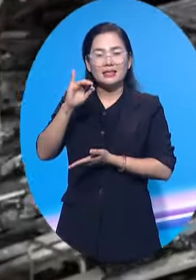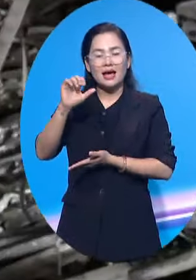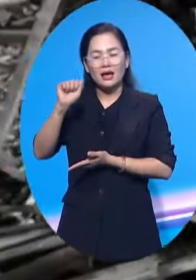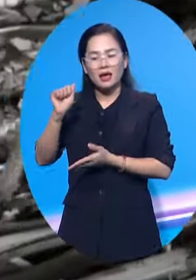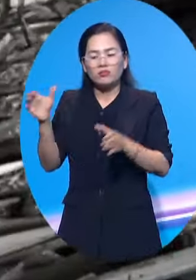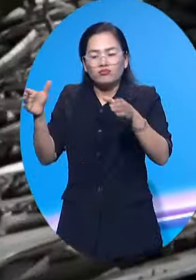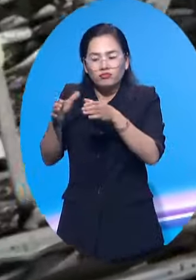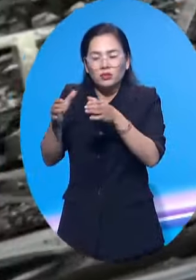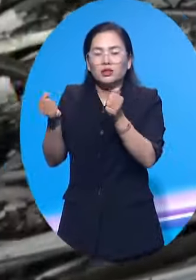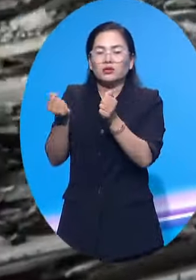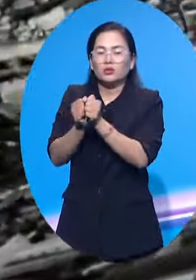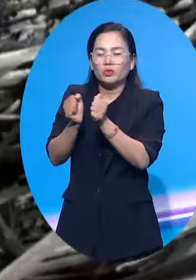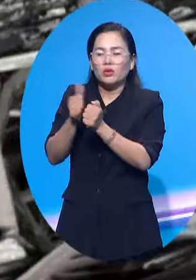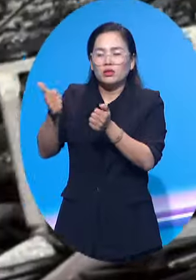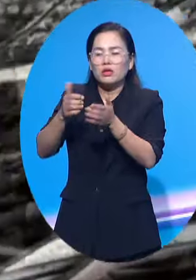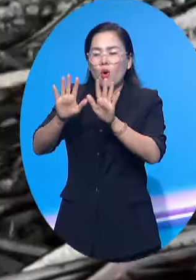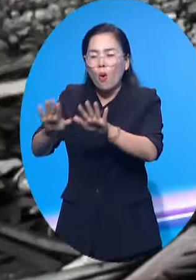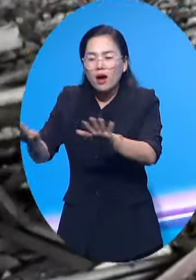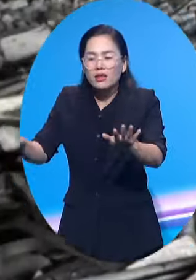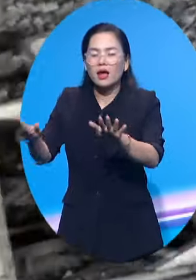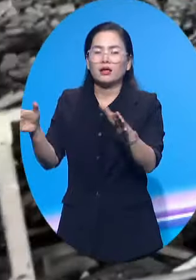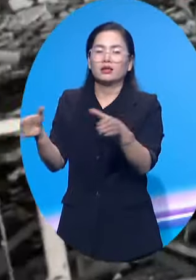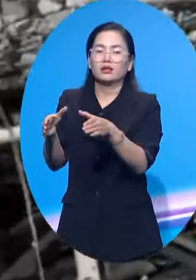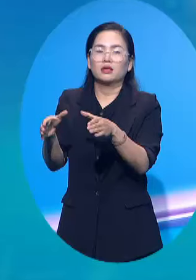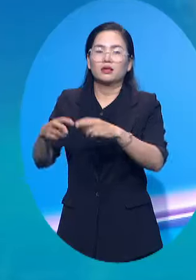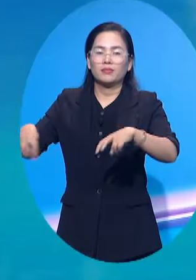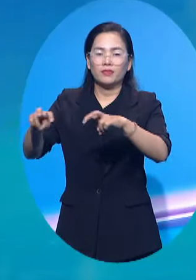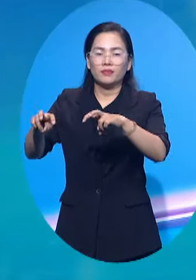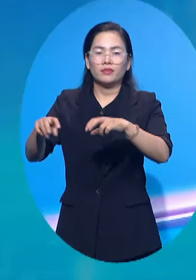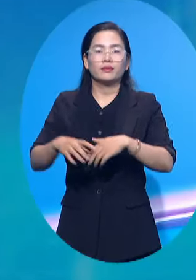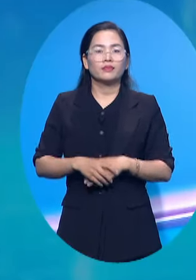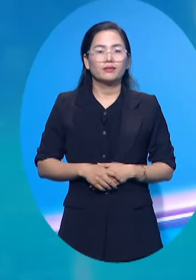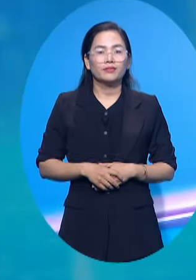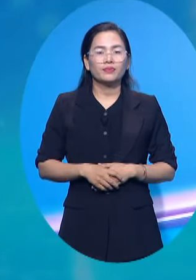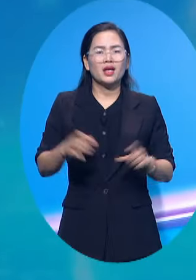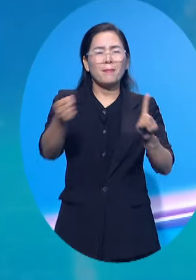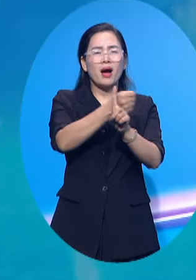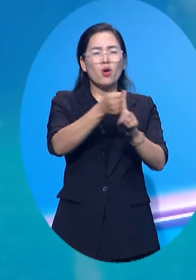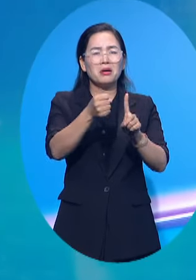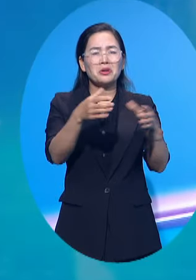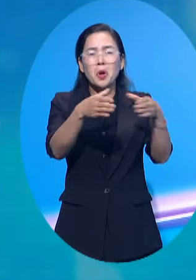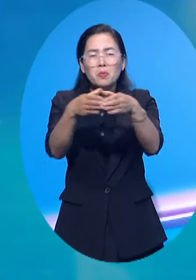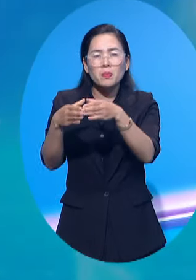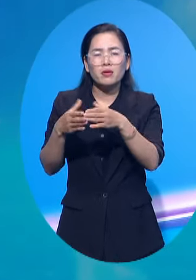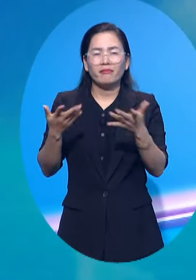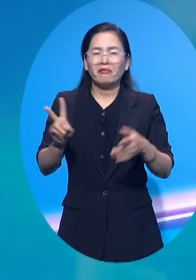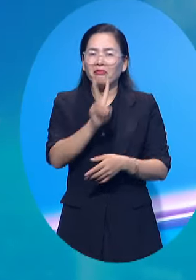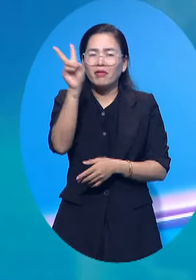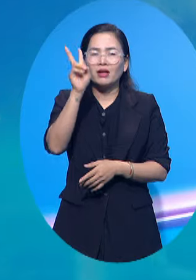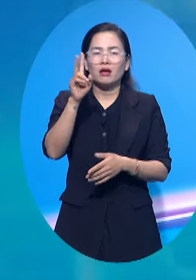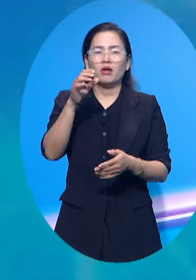Burns và các nhà trung gian hòa giải của Ai Cập và Qatar. Bạo lực băng đảng vẫn đang tiếp tục diễn ra ở thủ